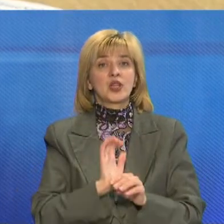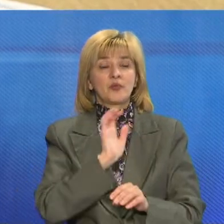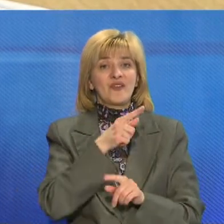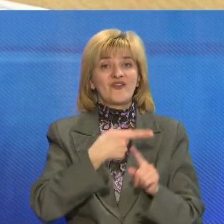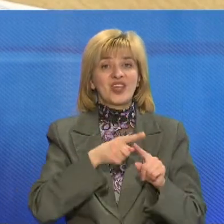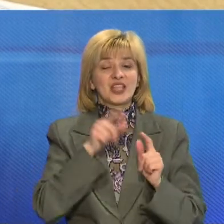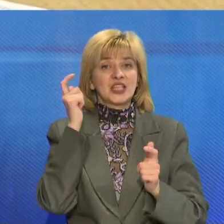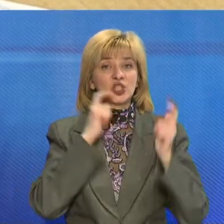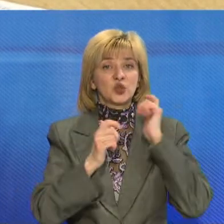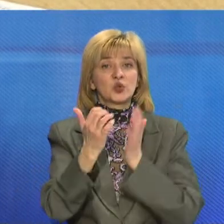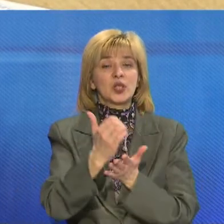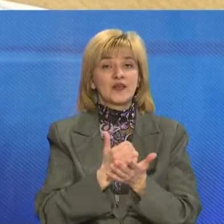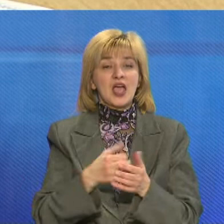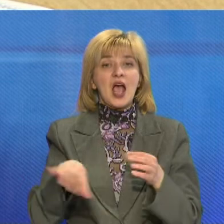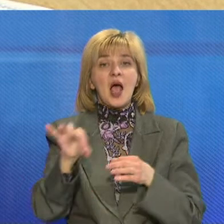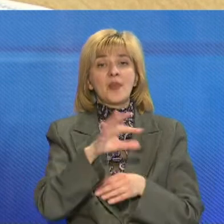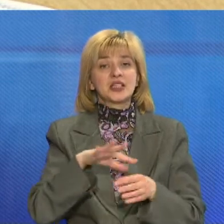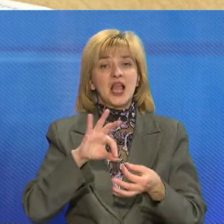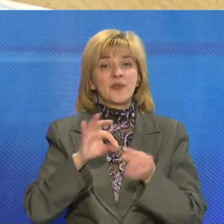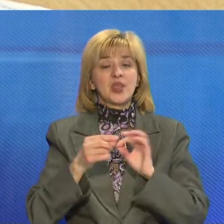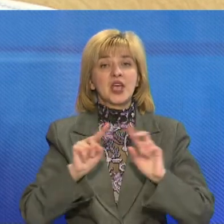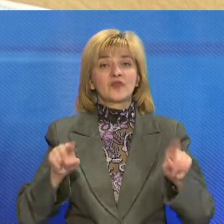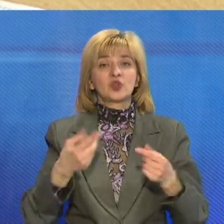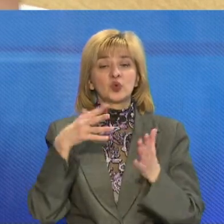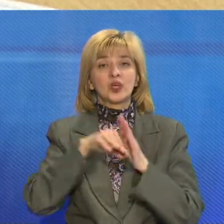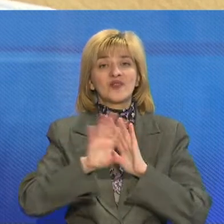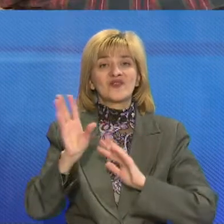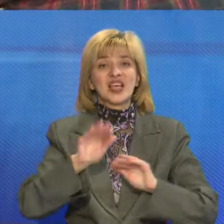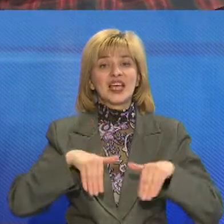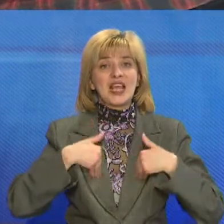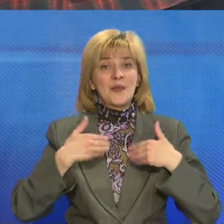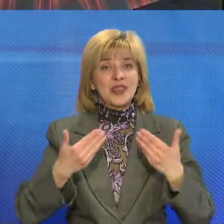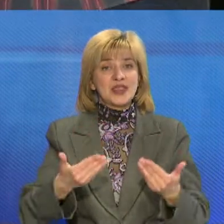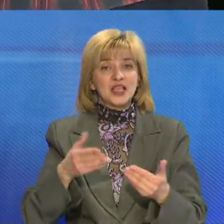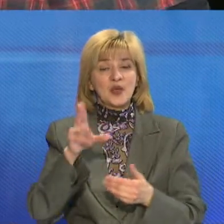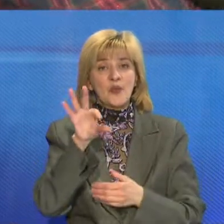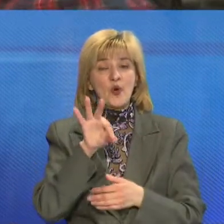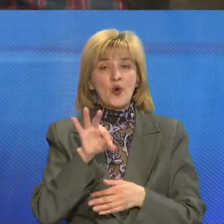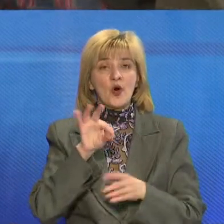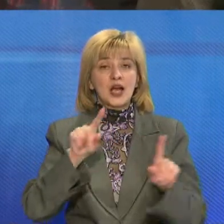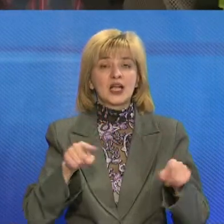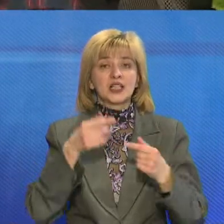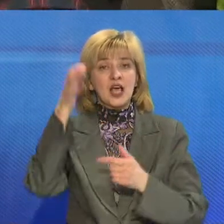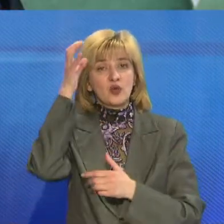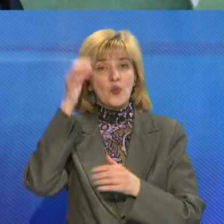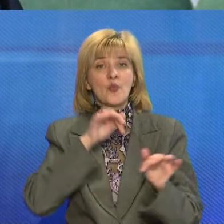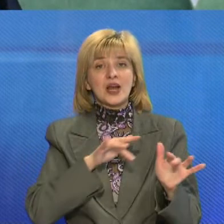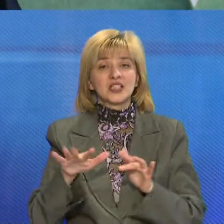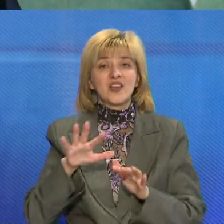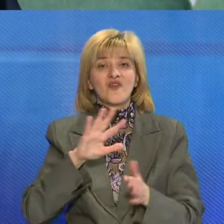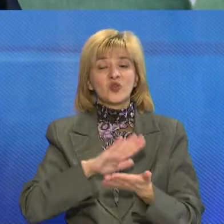Как подкресливается, областная олимпиада организована с уликом усіх рекомендаций по организации адукационного процесса в умовах